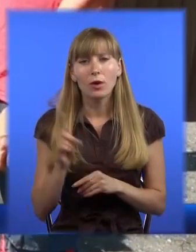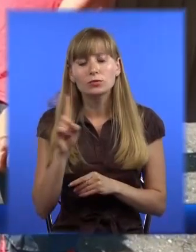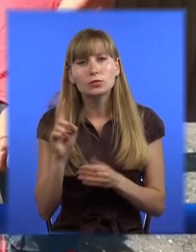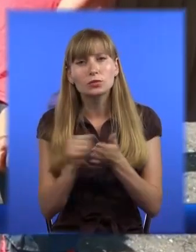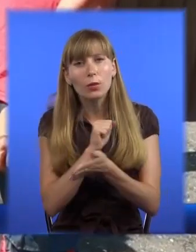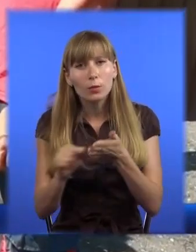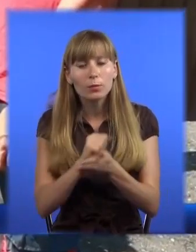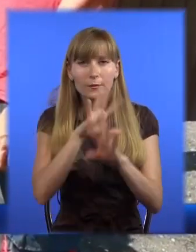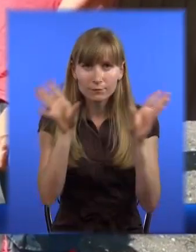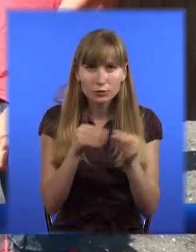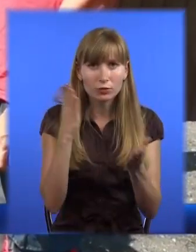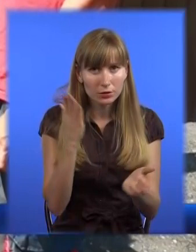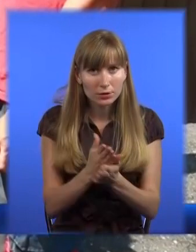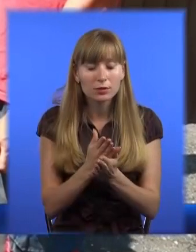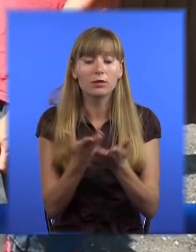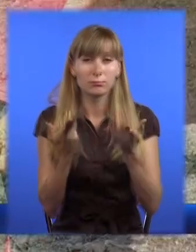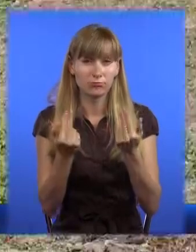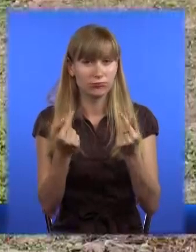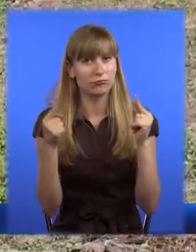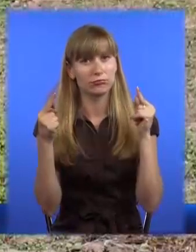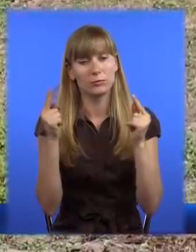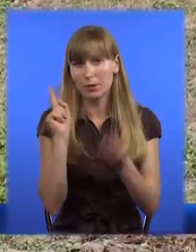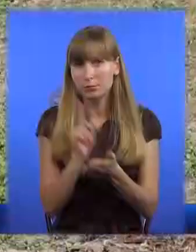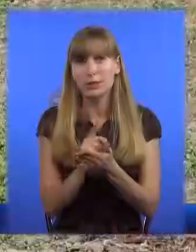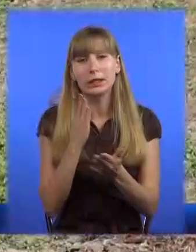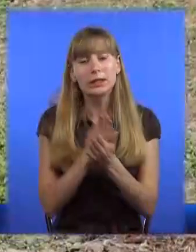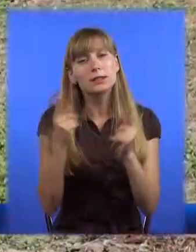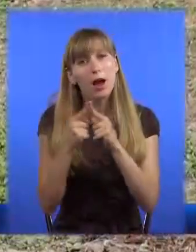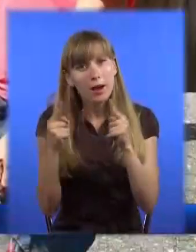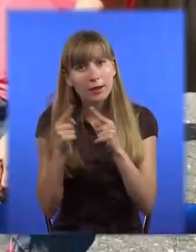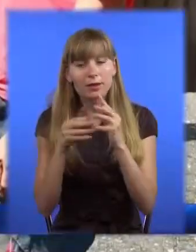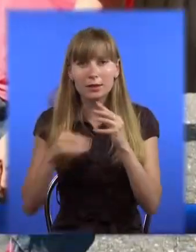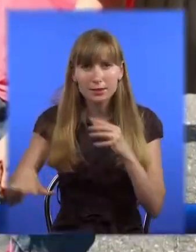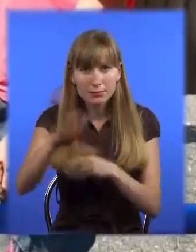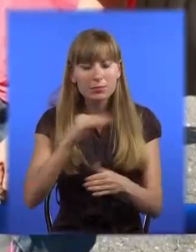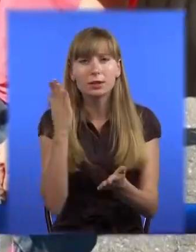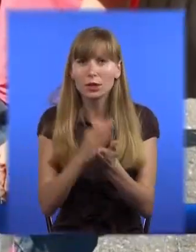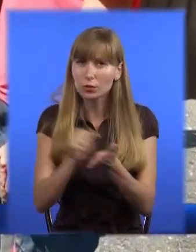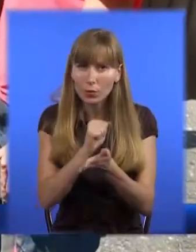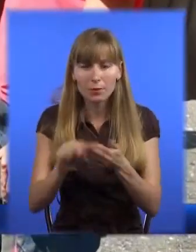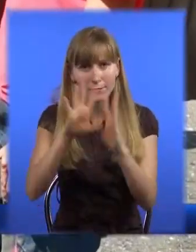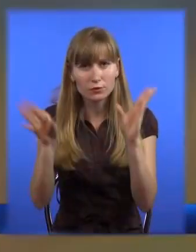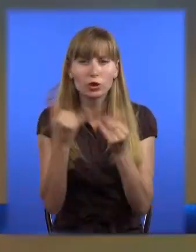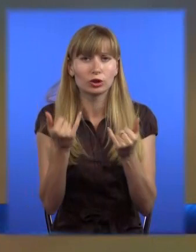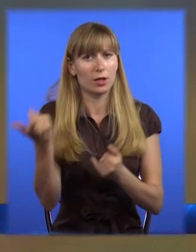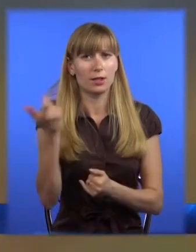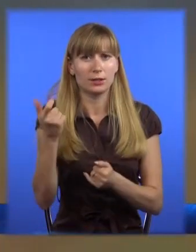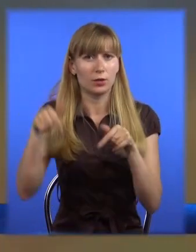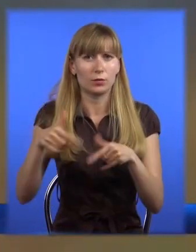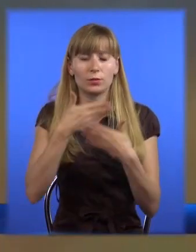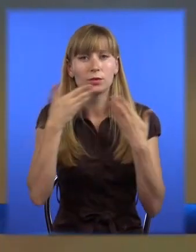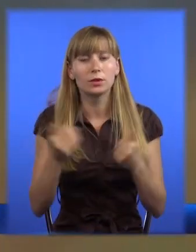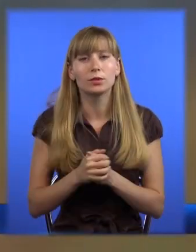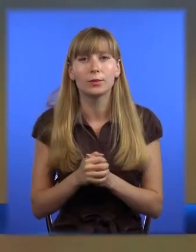стосовно вирощування сільського обов'язково. Є оренда землі. В нас то є там багато документів, просто його зараз немає. Врожай